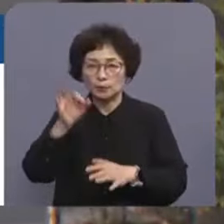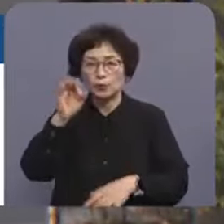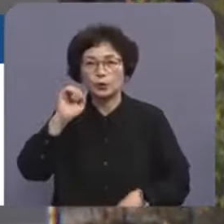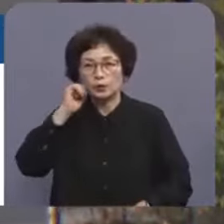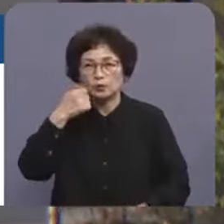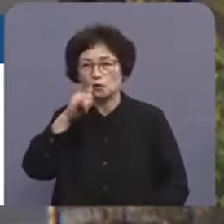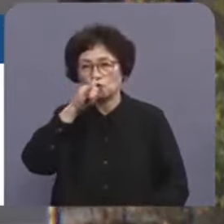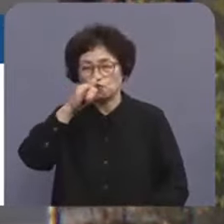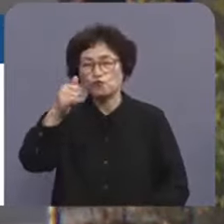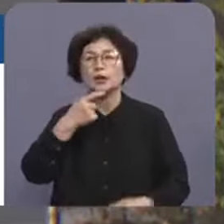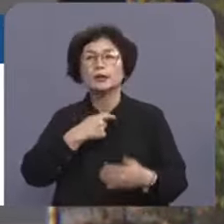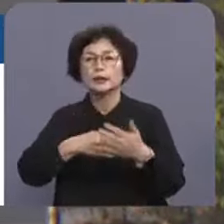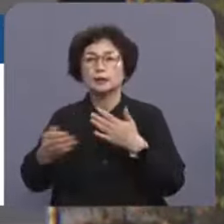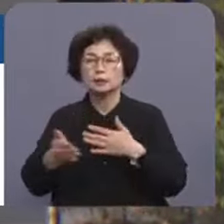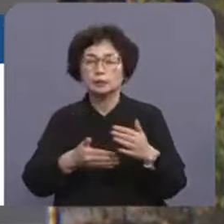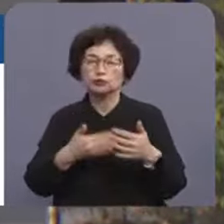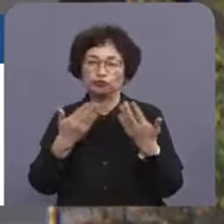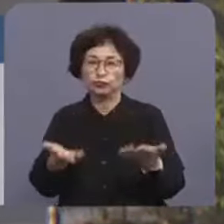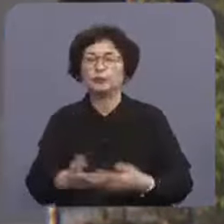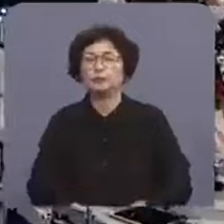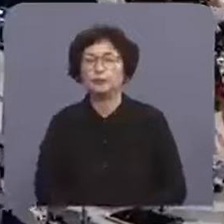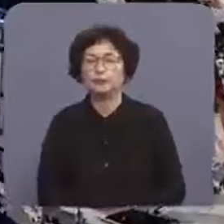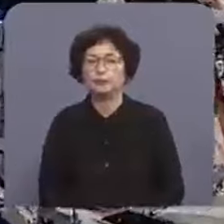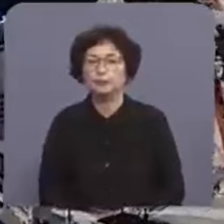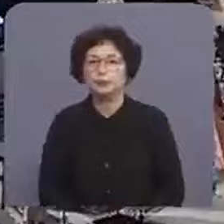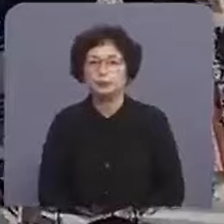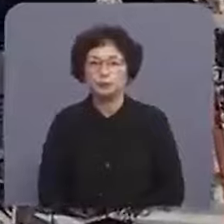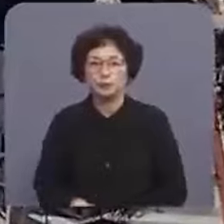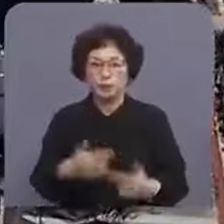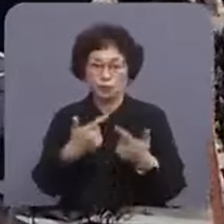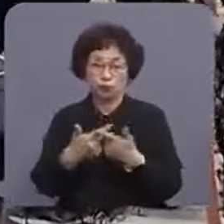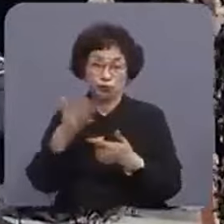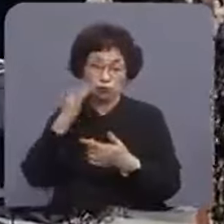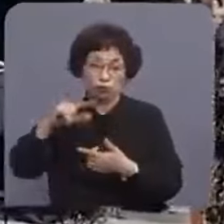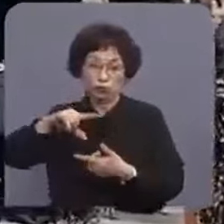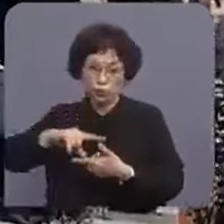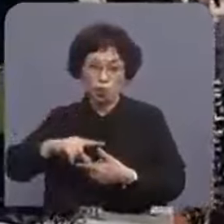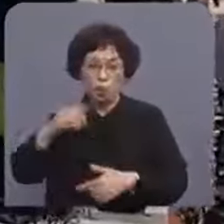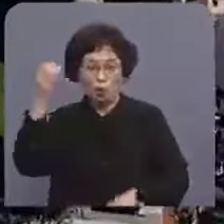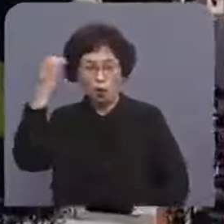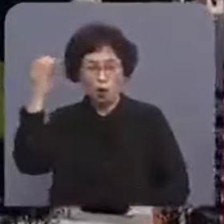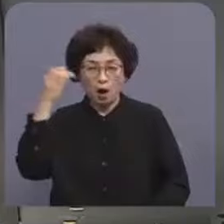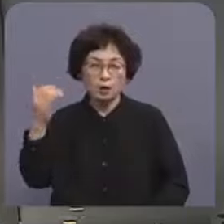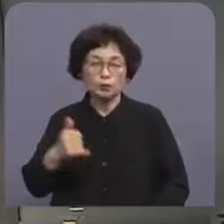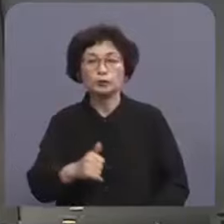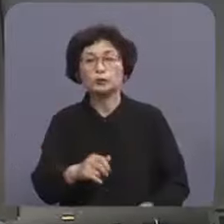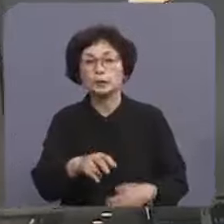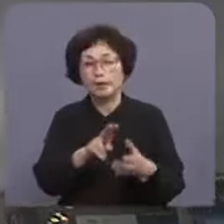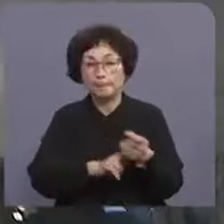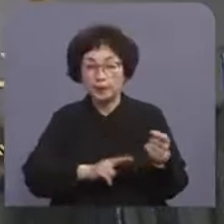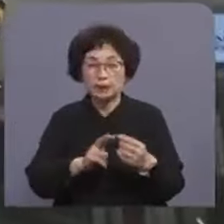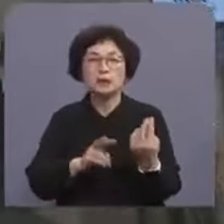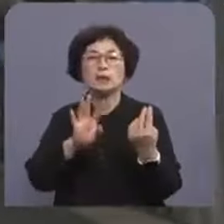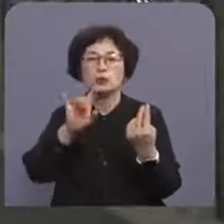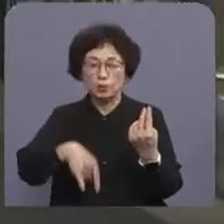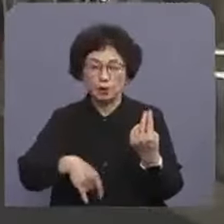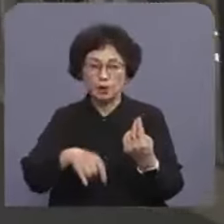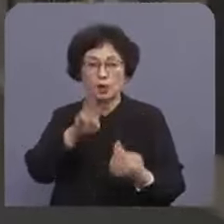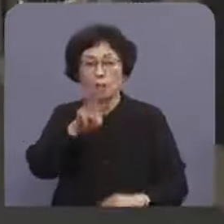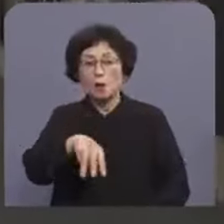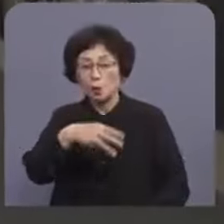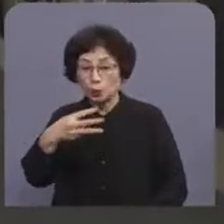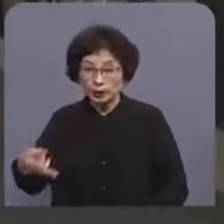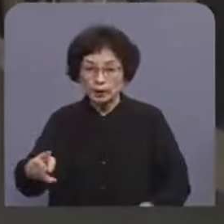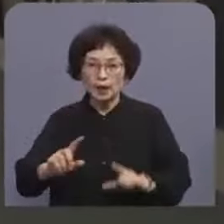아주 훌륭한 경험을 제공할 것입니다. 부울경 1위는 물론 우리나라 전체 아울렛 매출 순위 2위인